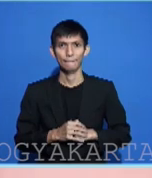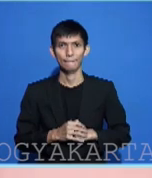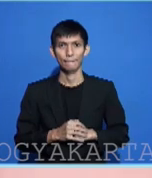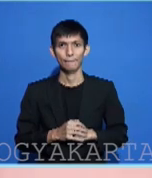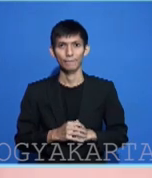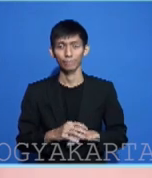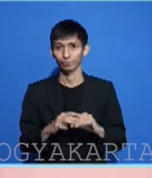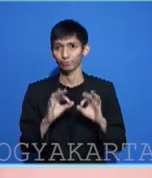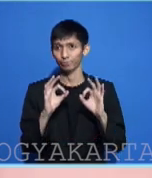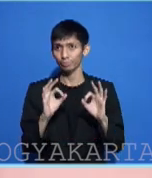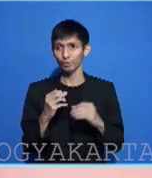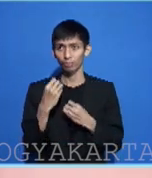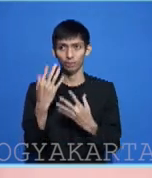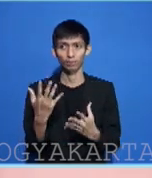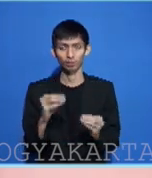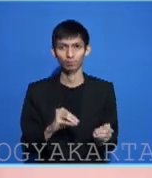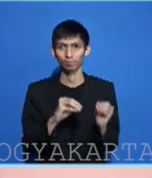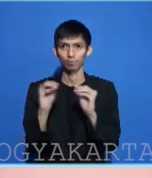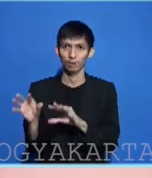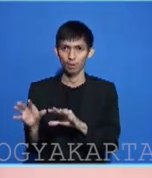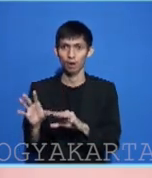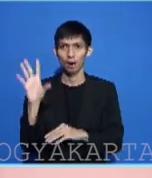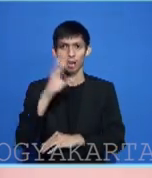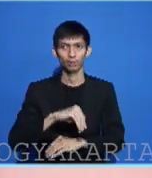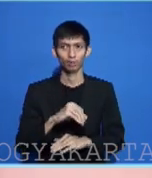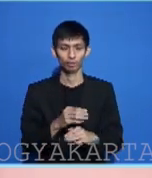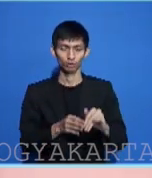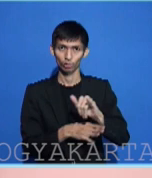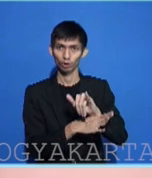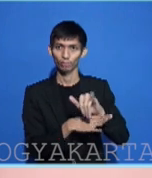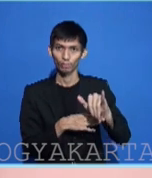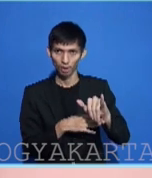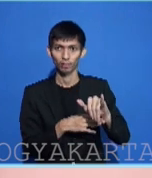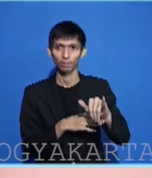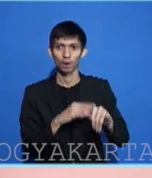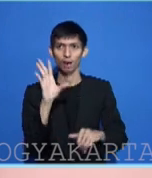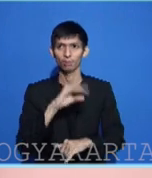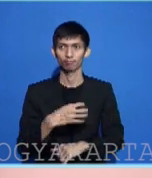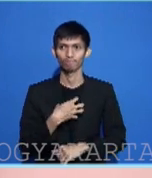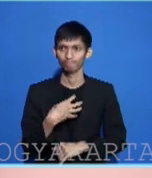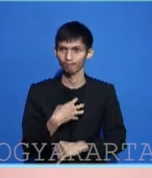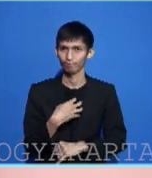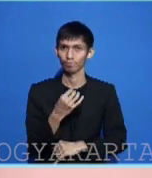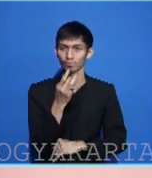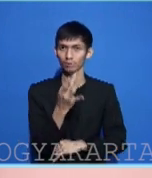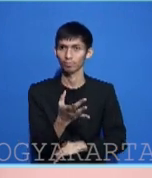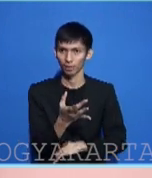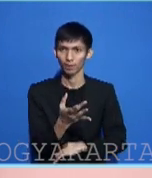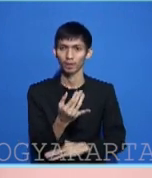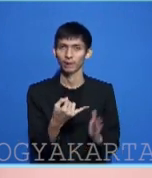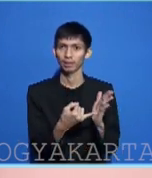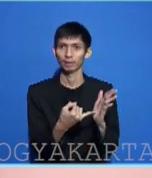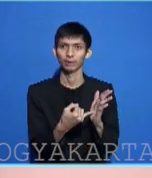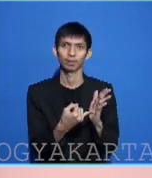Baik saudara, kita ke informasi selanjutnya. Hari Raya Idul Adha harus dimaknai sebagai pesan simbolik yang mengandung